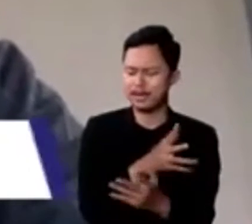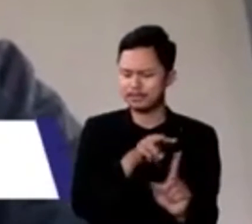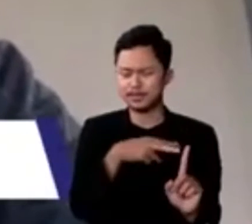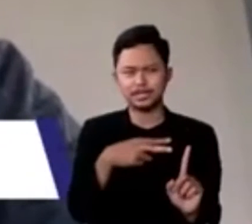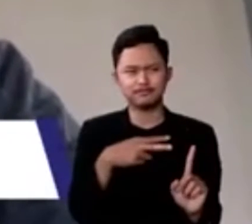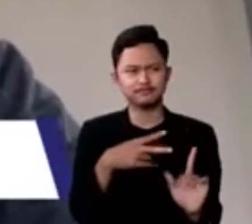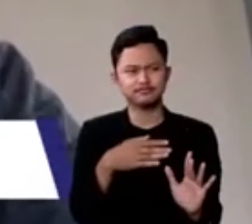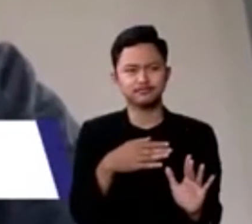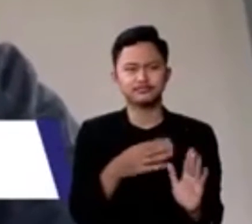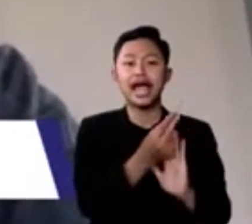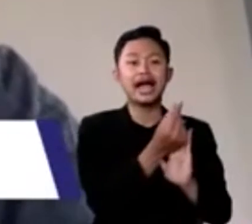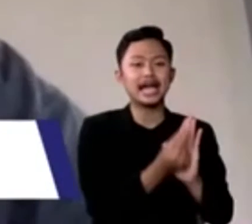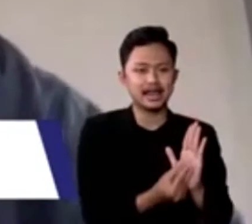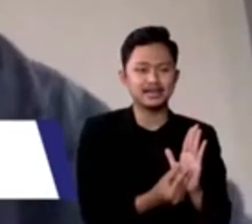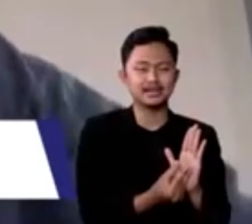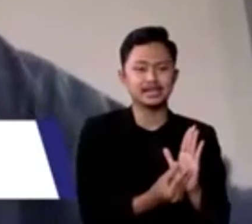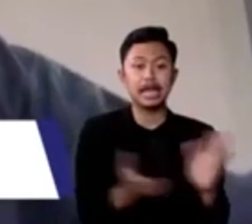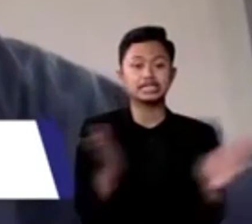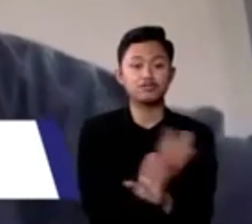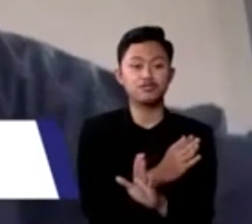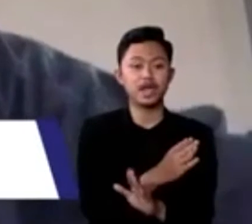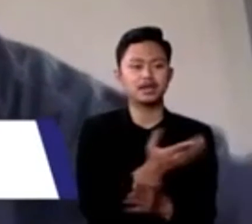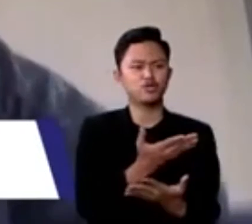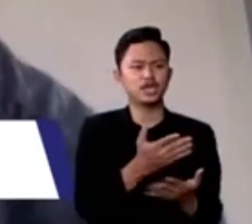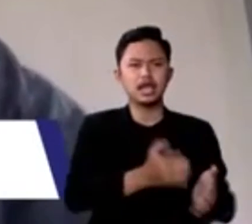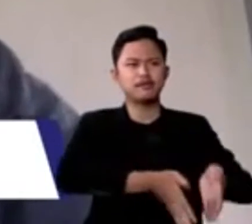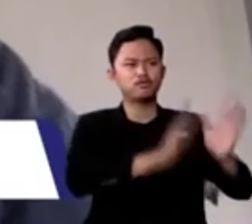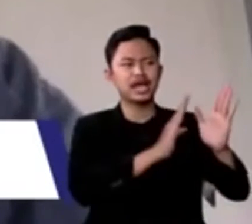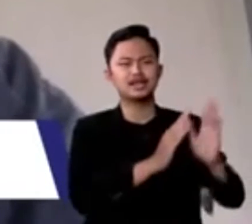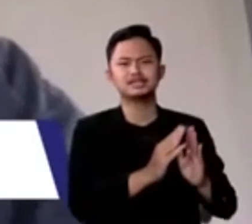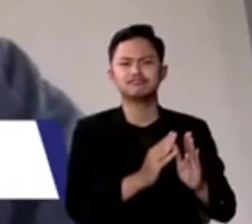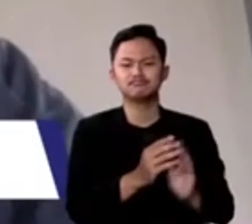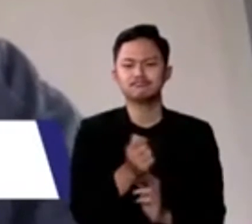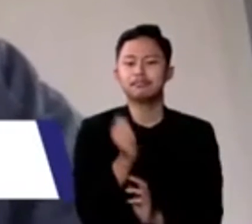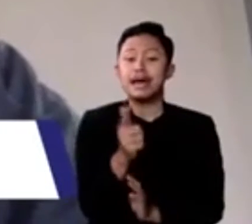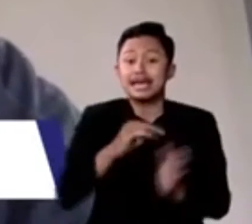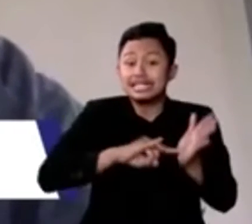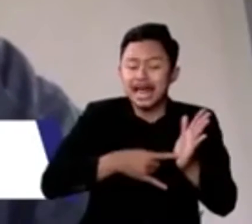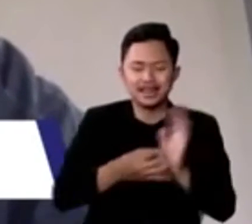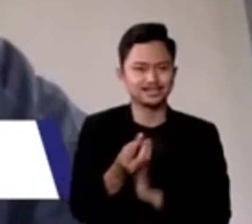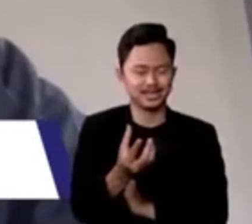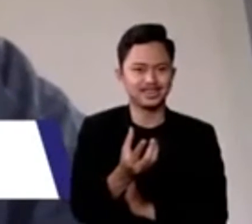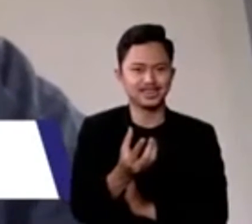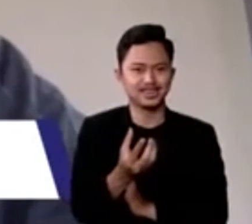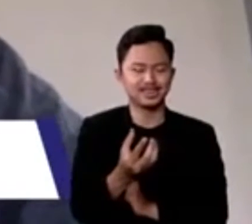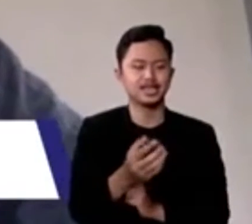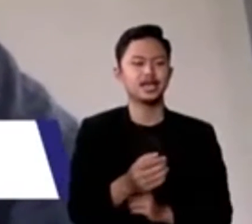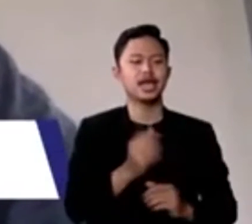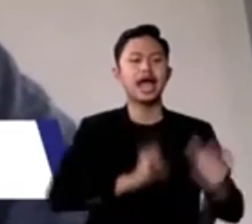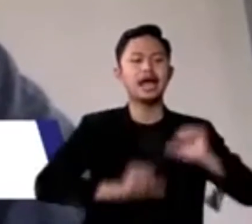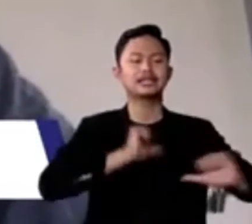kita bisa bilang anggaran mungkin kalau sebelumnya tidak banyak yang distended digital jadi yang masih offline itu juga